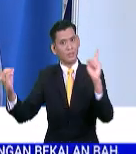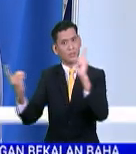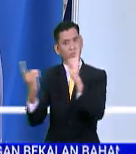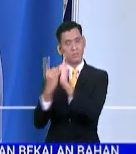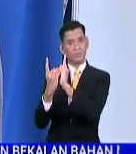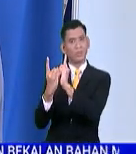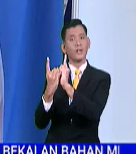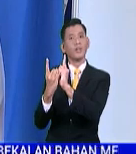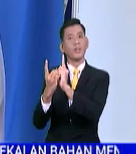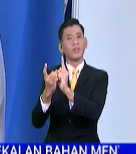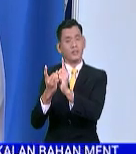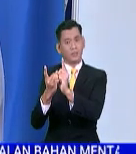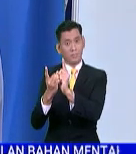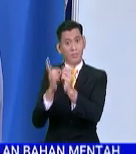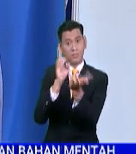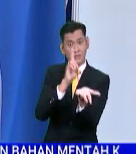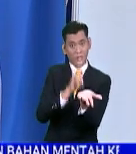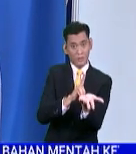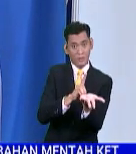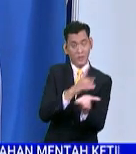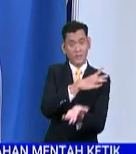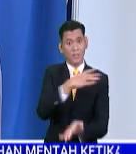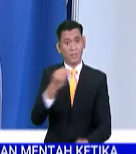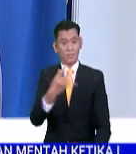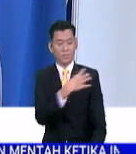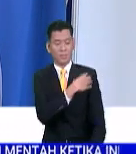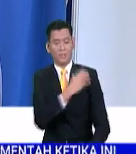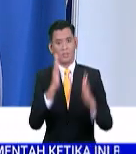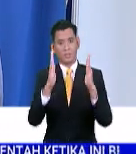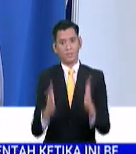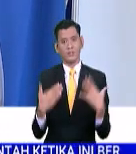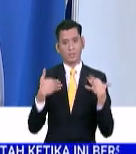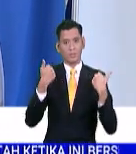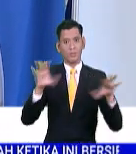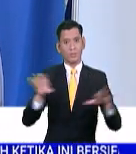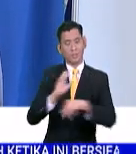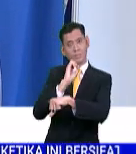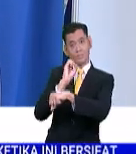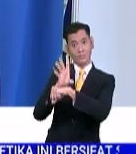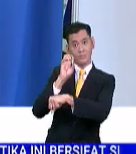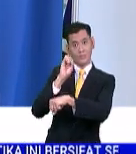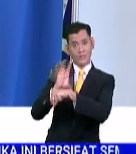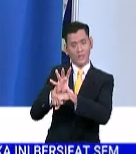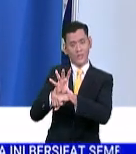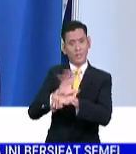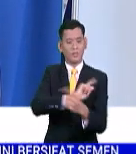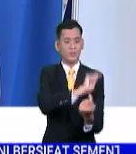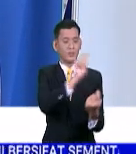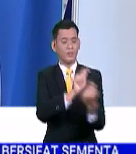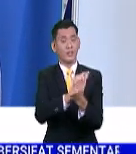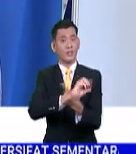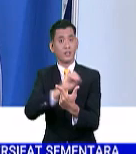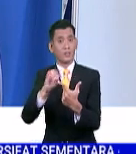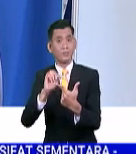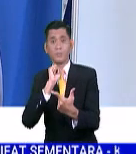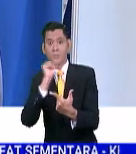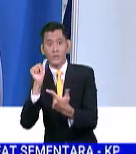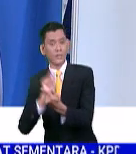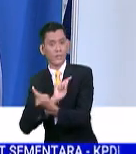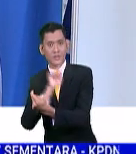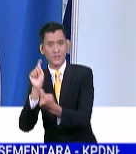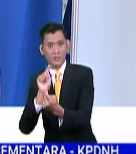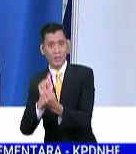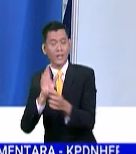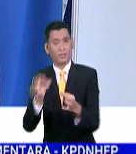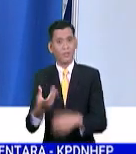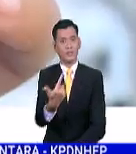pegawai perubatan untuk kita buat kaunseling. Kaunseling ajak kita nilai sama ada kesesuaian mereka menerima vaksin. Sekiranya sesuai, barulah mereka akan